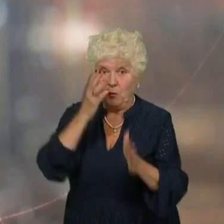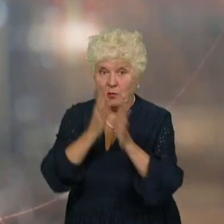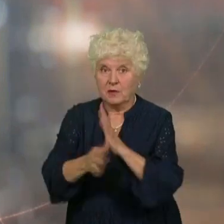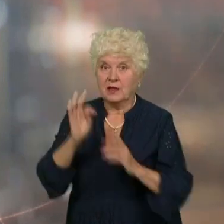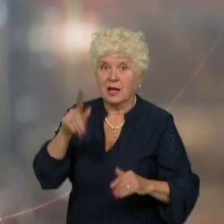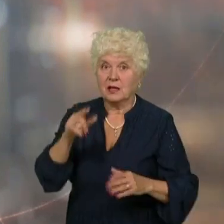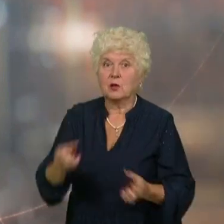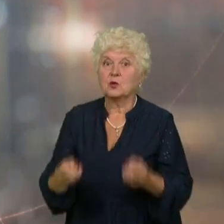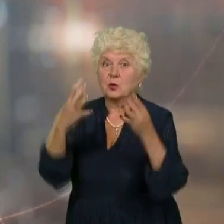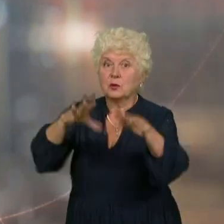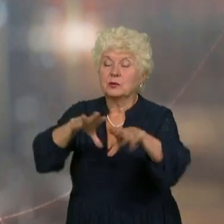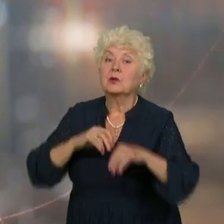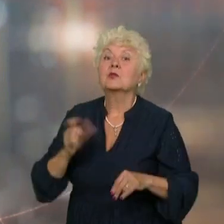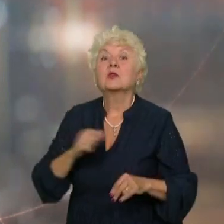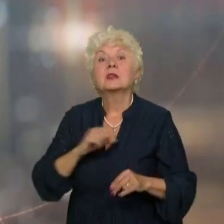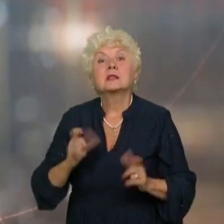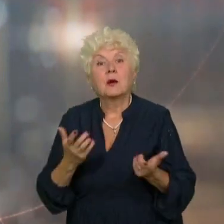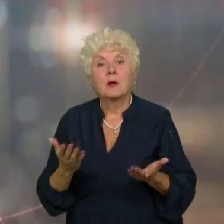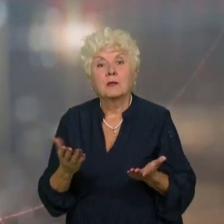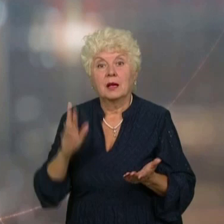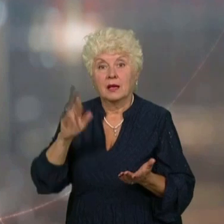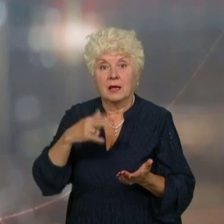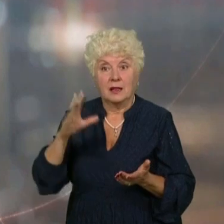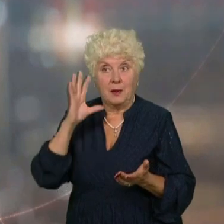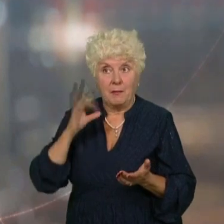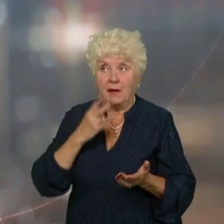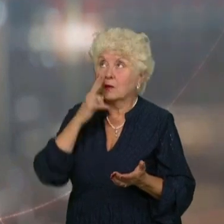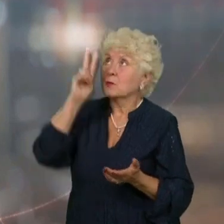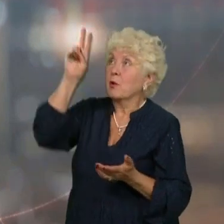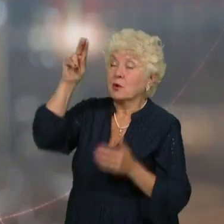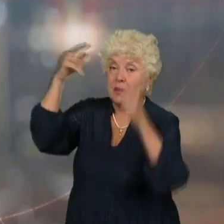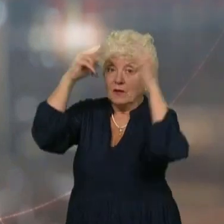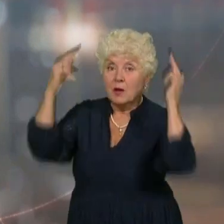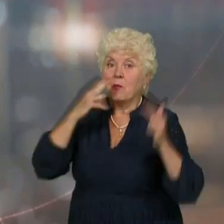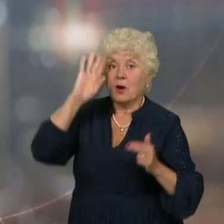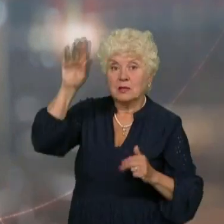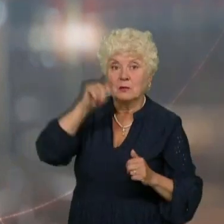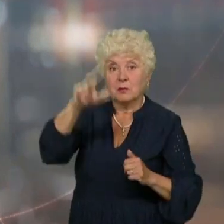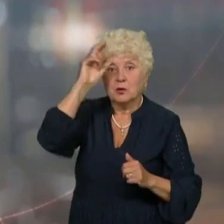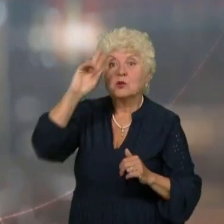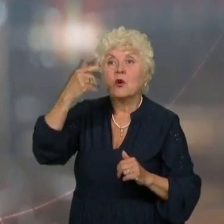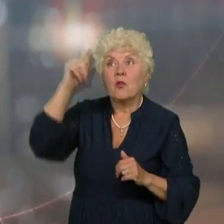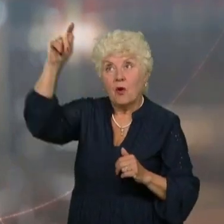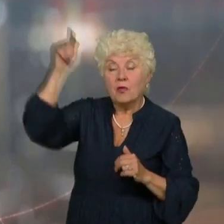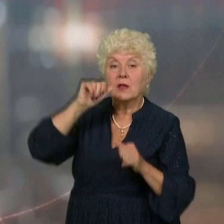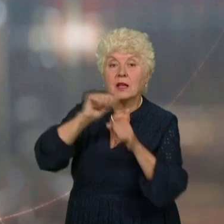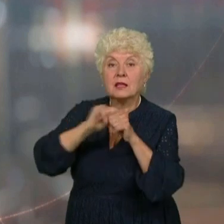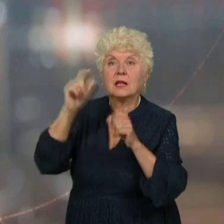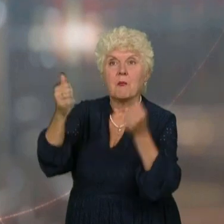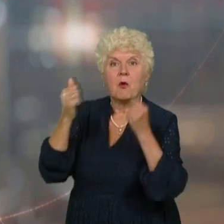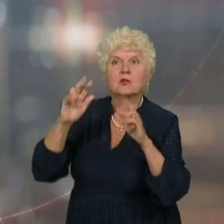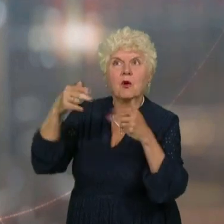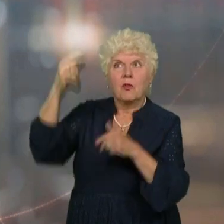tak ten cud przyjął i co się stało kiedy Pan spojrzał w niebo wskazał temu człowiekowi Skąd pochodzi owa moc